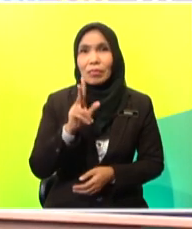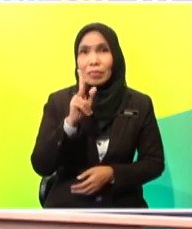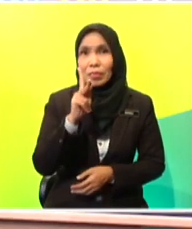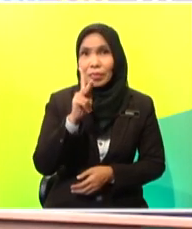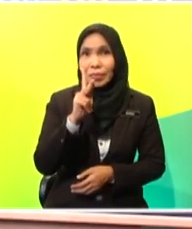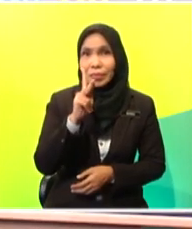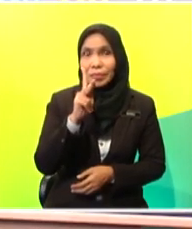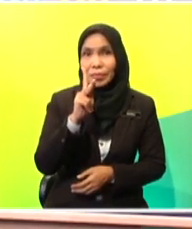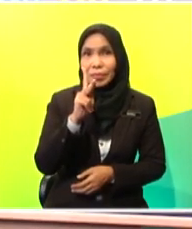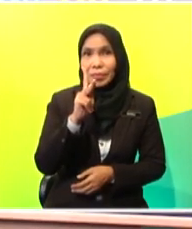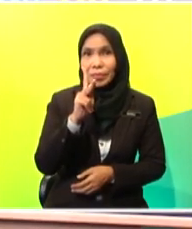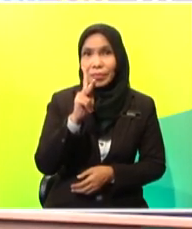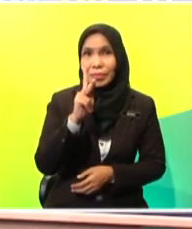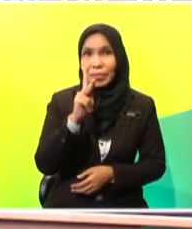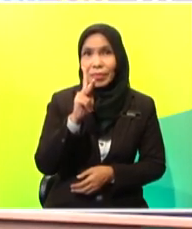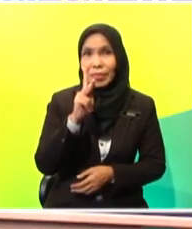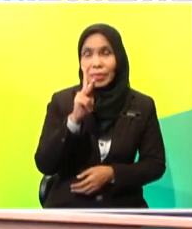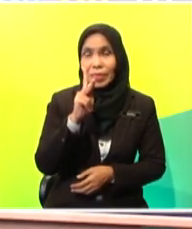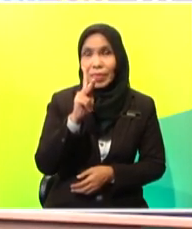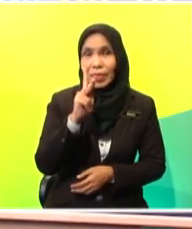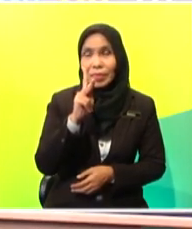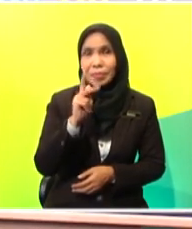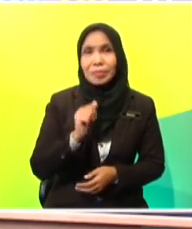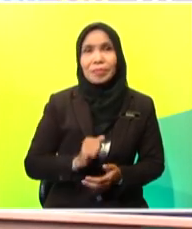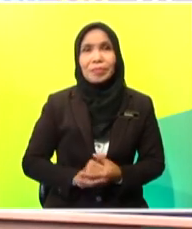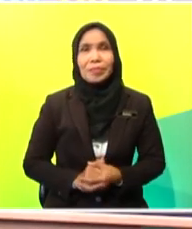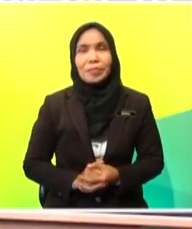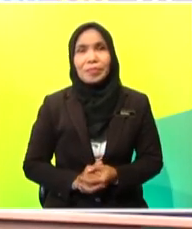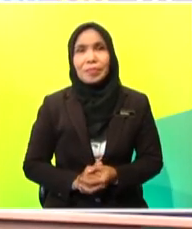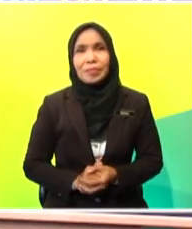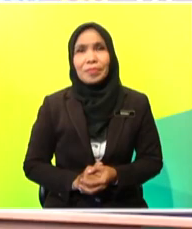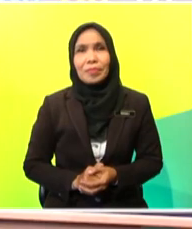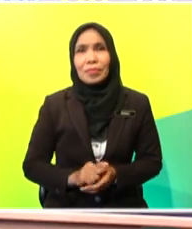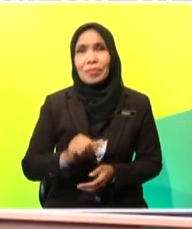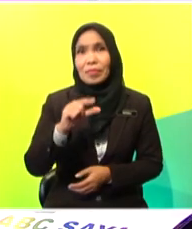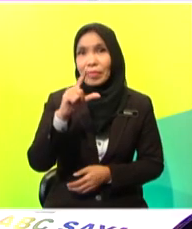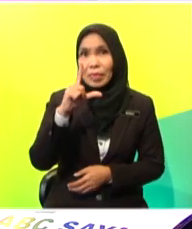hei yes oke eh